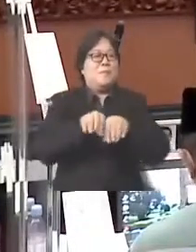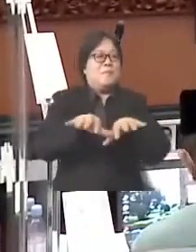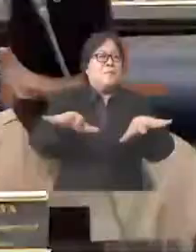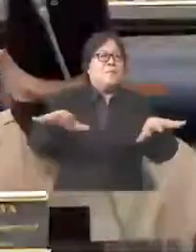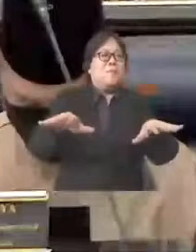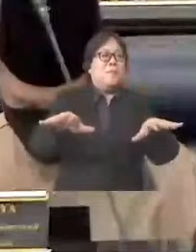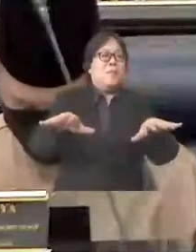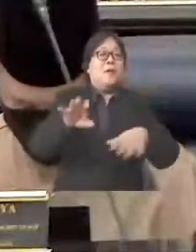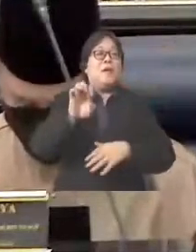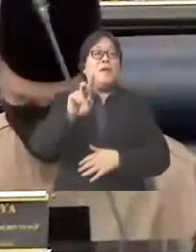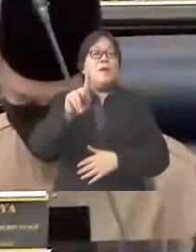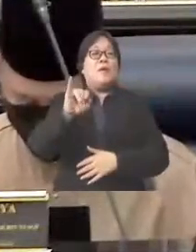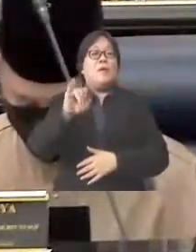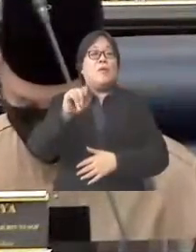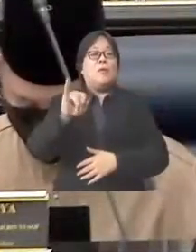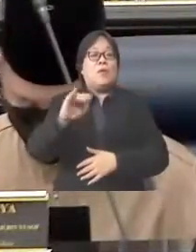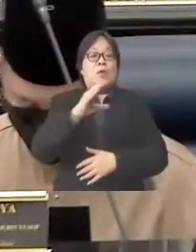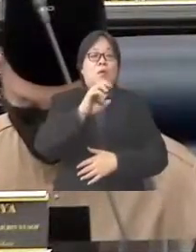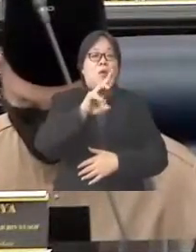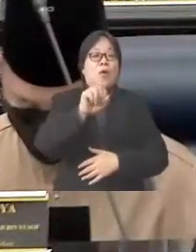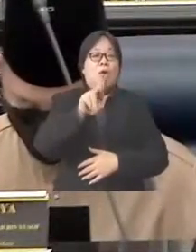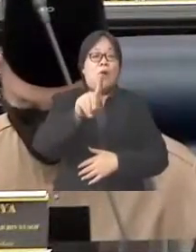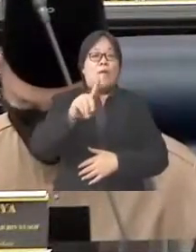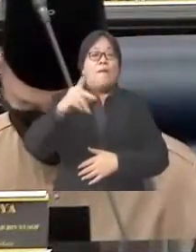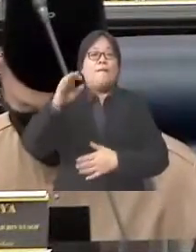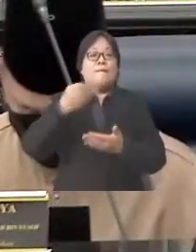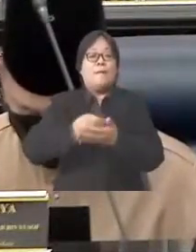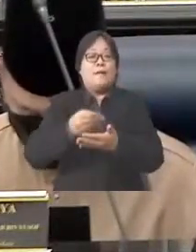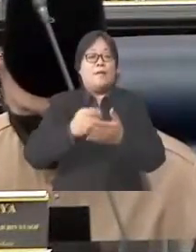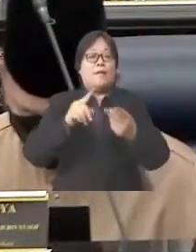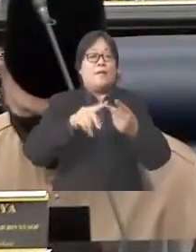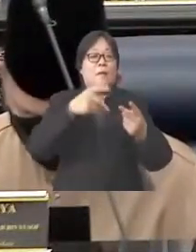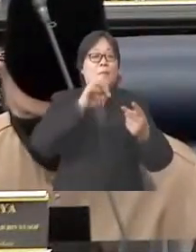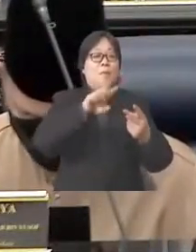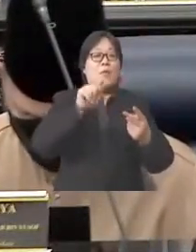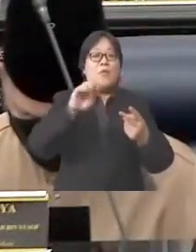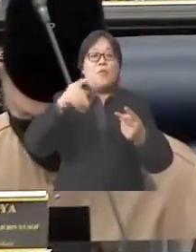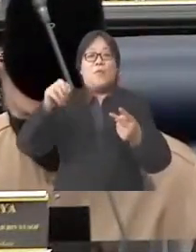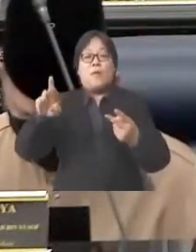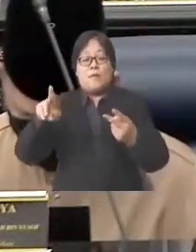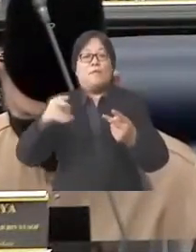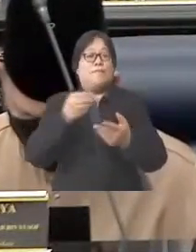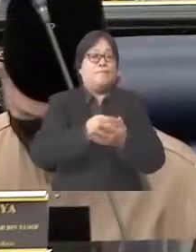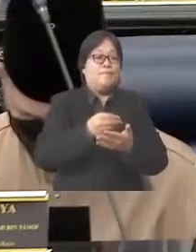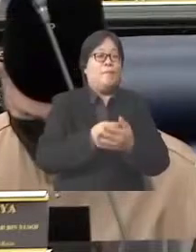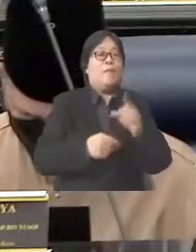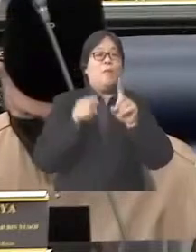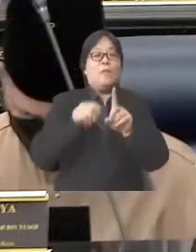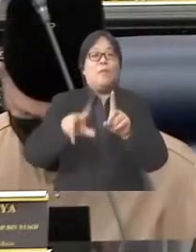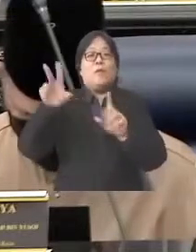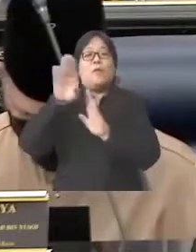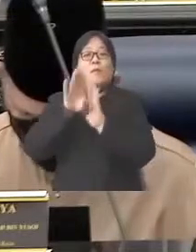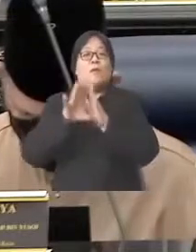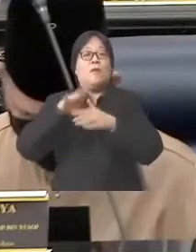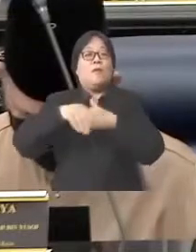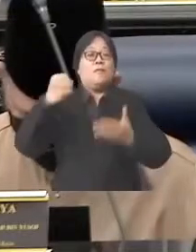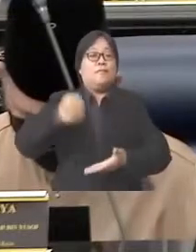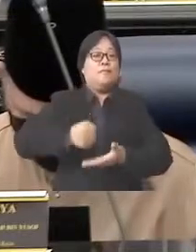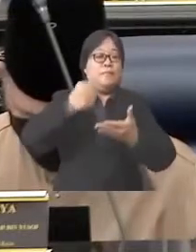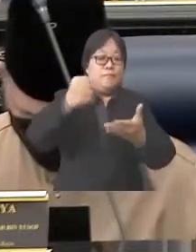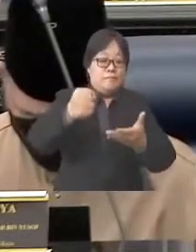perjanjian dari kaidah ikuti crop financing dan video tuh finishing yaitu lebih satu persen 3bln redhana